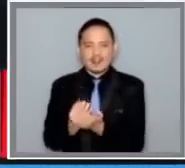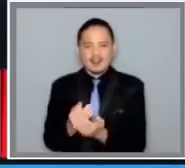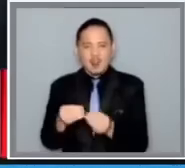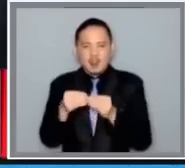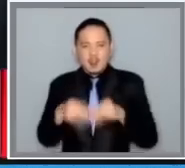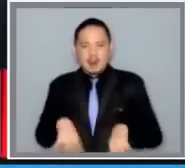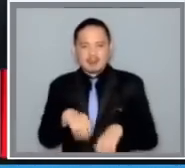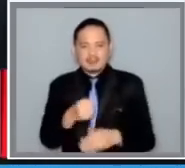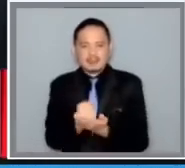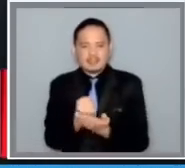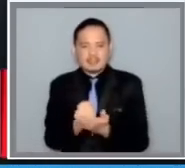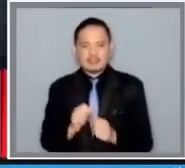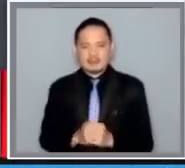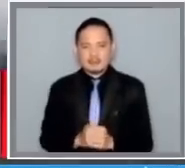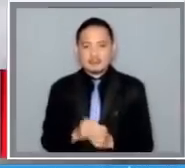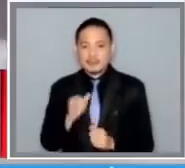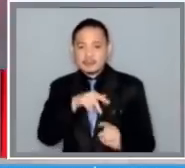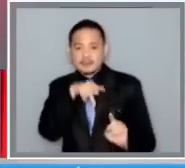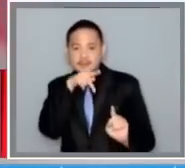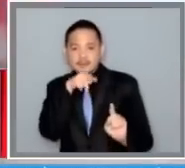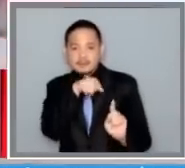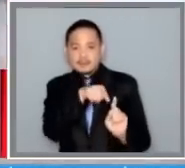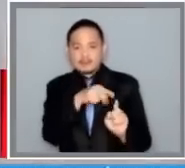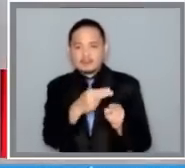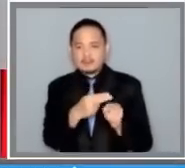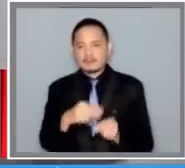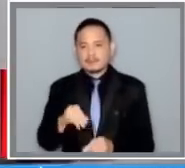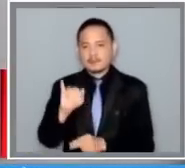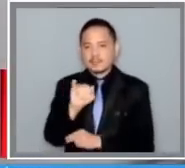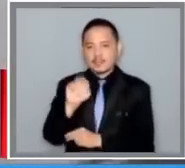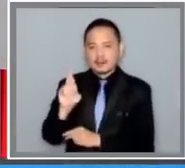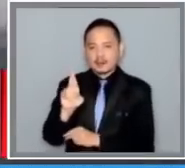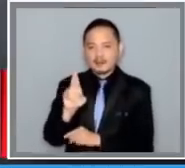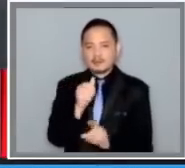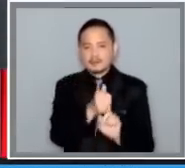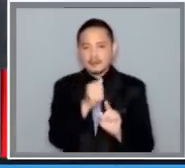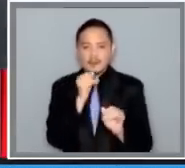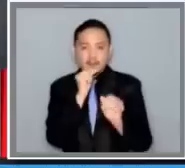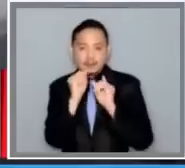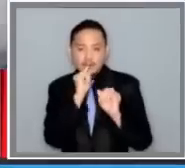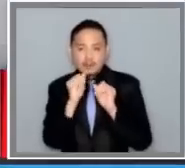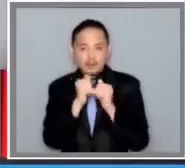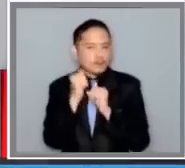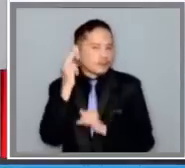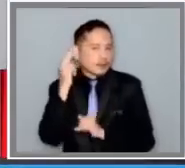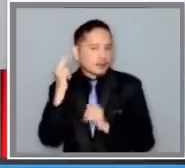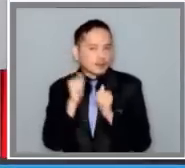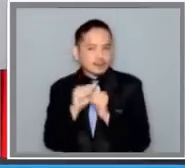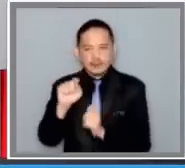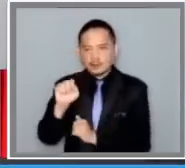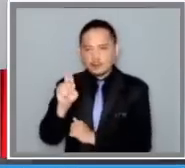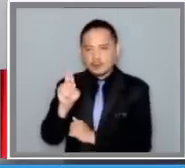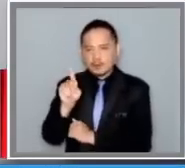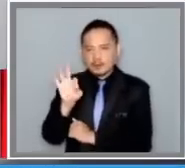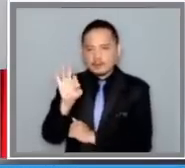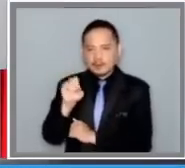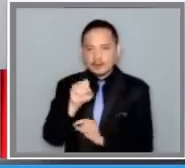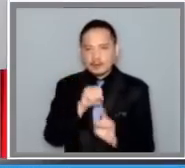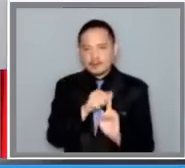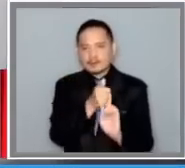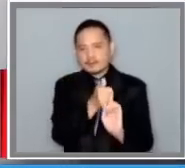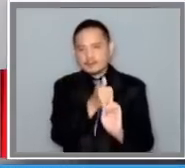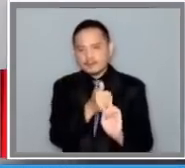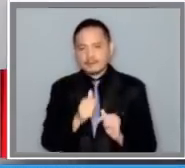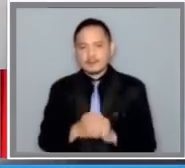ng suspect na si J.R. Cesar. Pero nakapanayam siya sa radio program ni Senator Rafi Tulfo. At doon, abot-abot